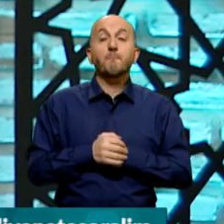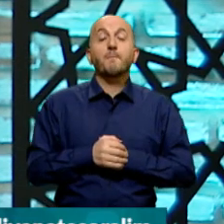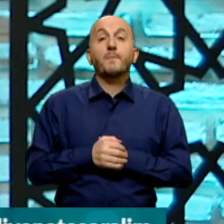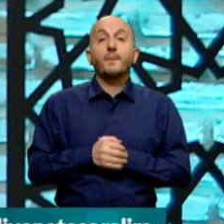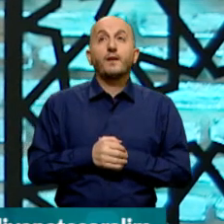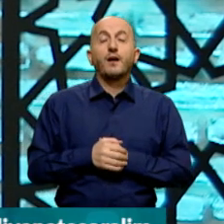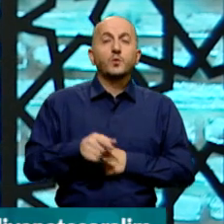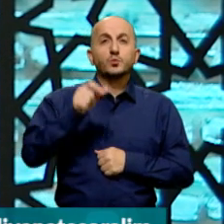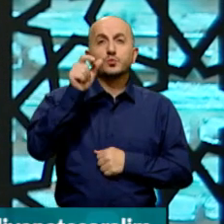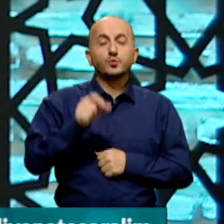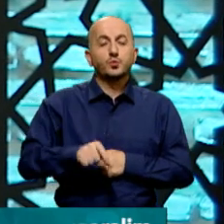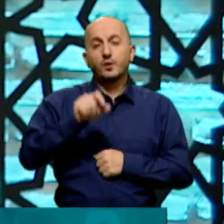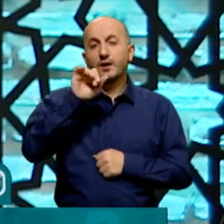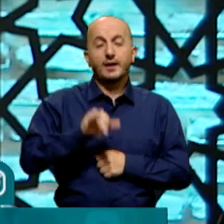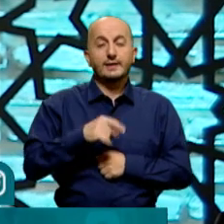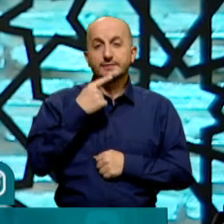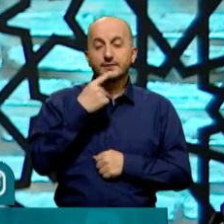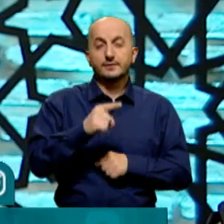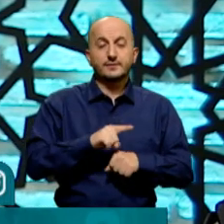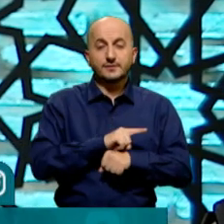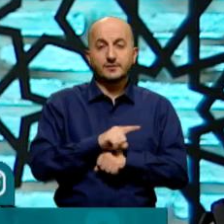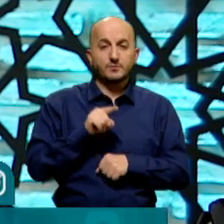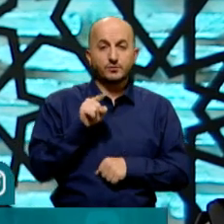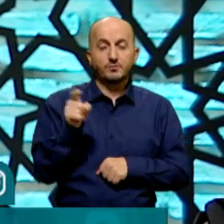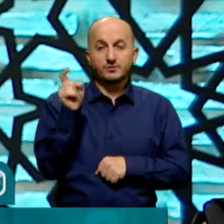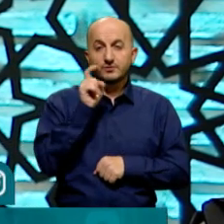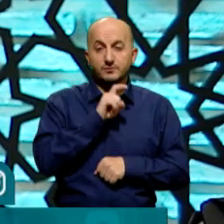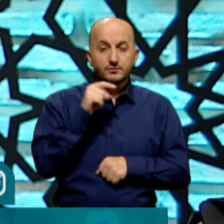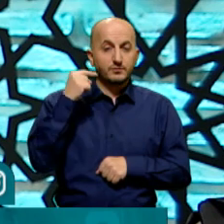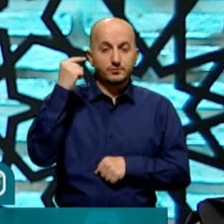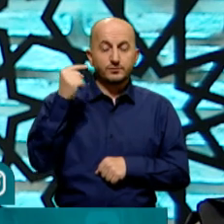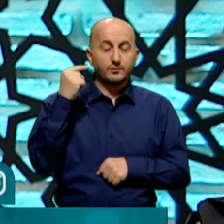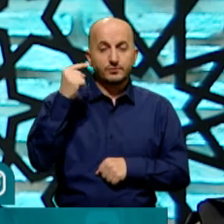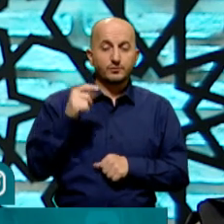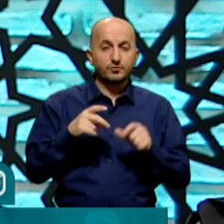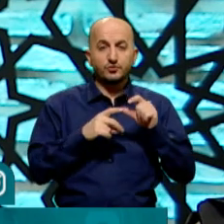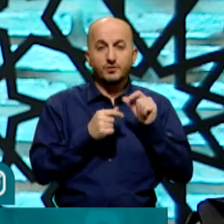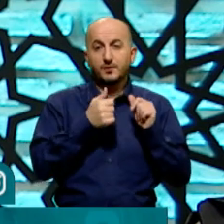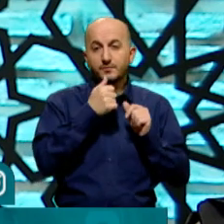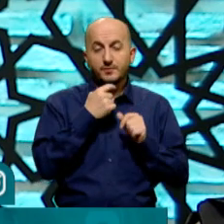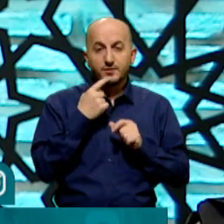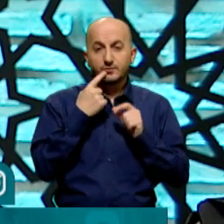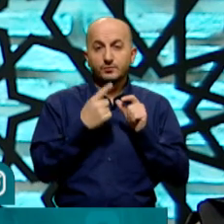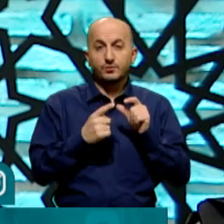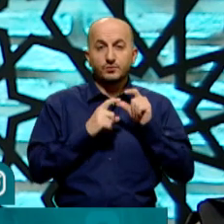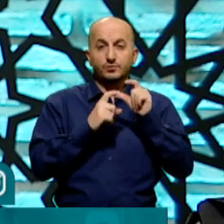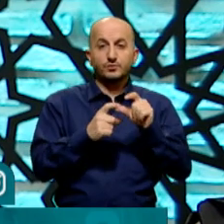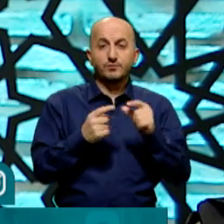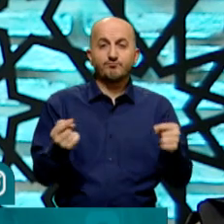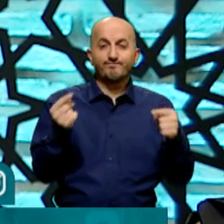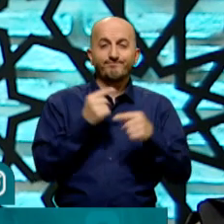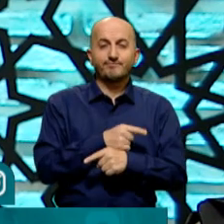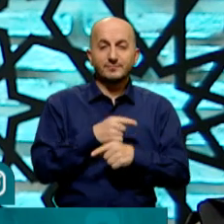hocam kul hakkı denildiği zaman şöyle bir yanlışlık da düşünülüyor. Belki Şaban Bey'in sorduğu soru bu işin ters kısmı